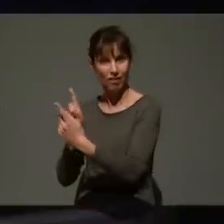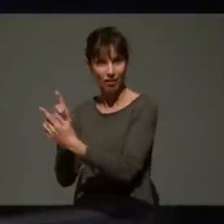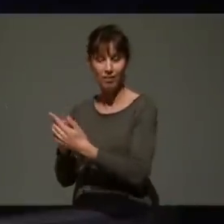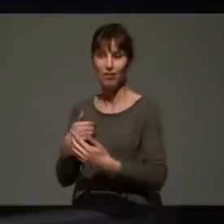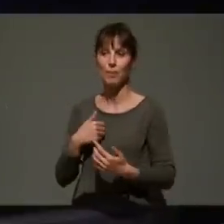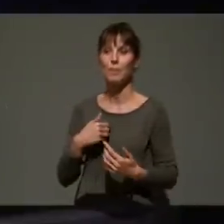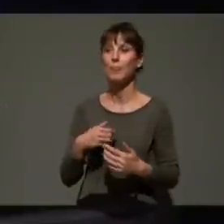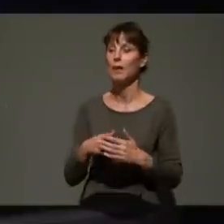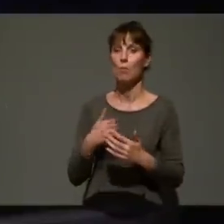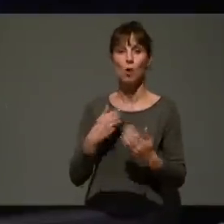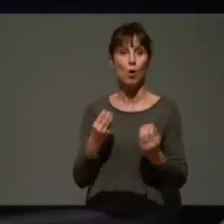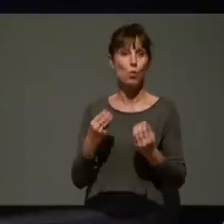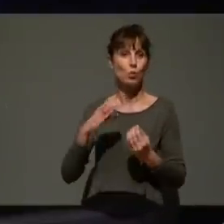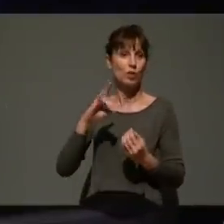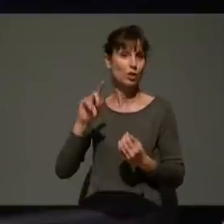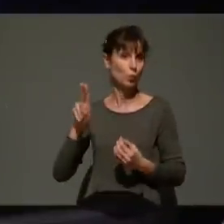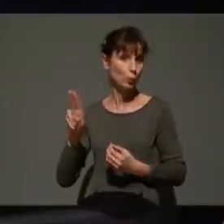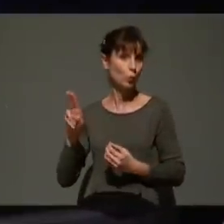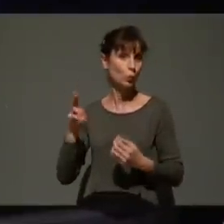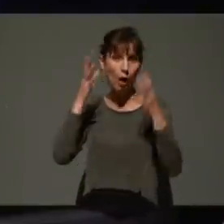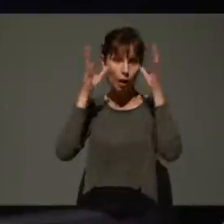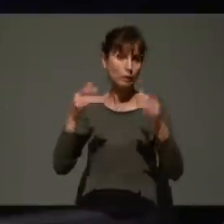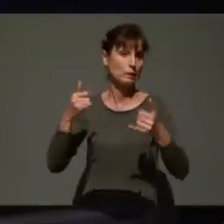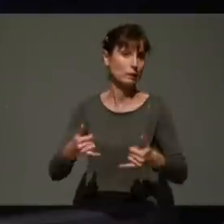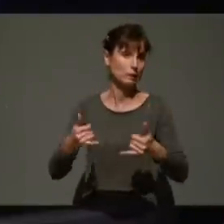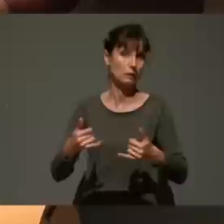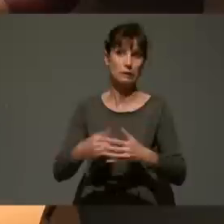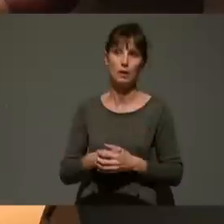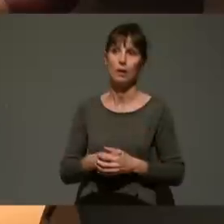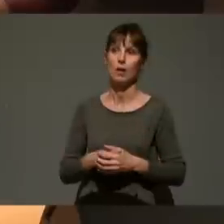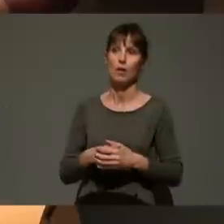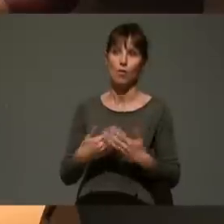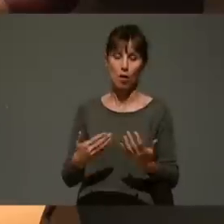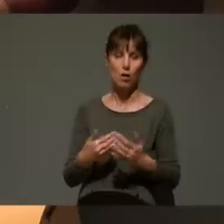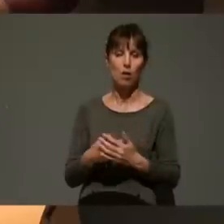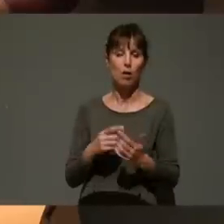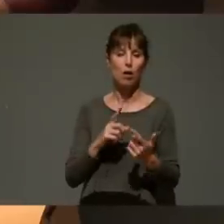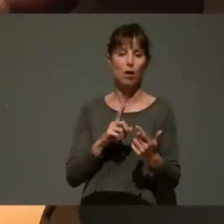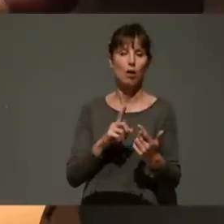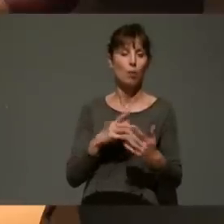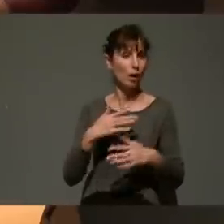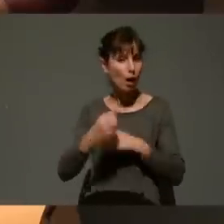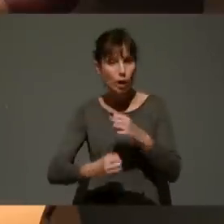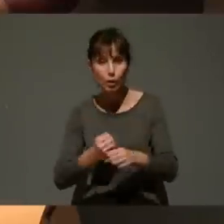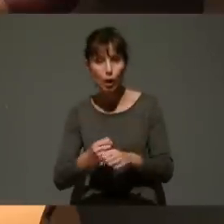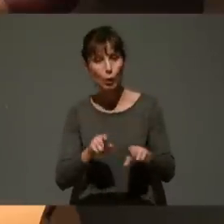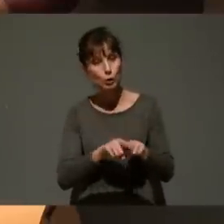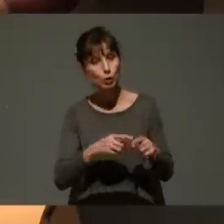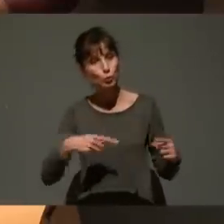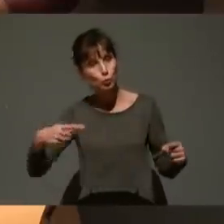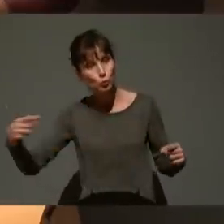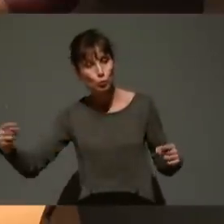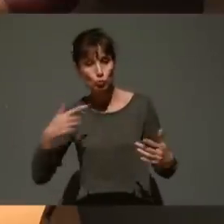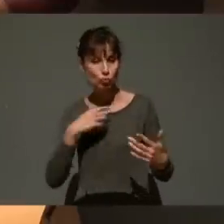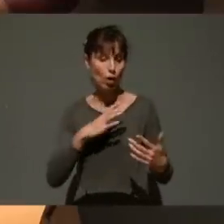d'ailleurs que moi je fais au CHU à Rennes, voilà pour cette partie-là. Et puis après à l'année un petit peu, c'est plus